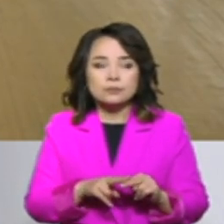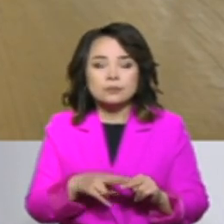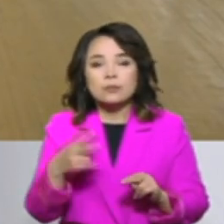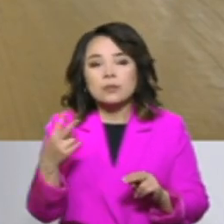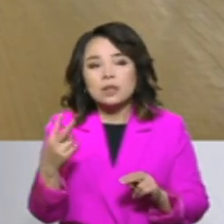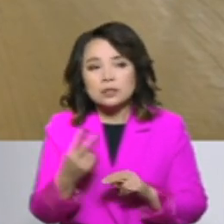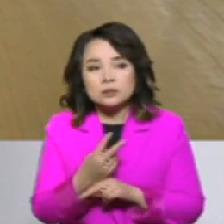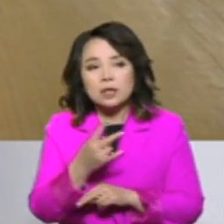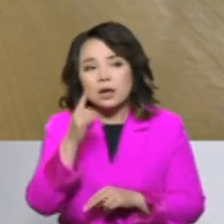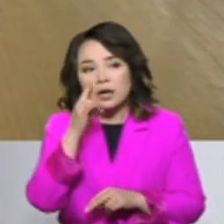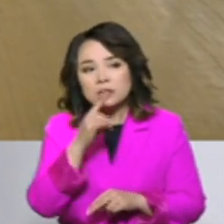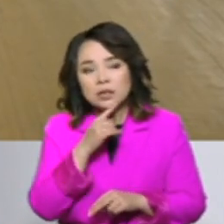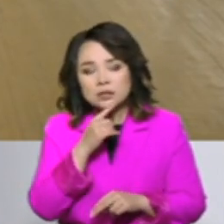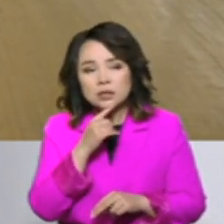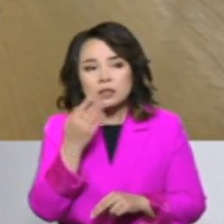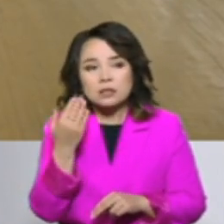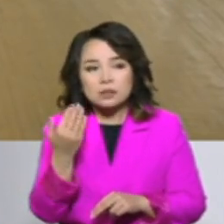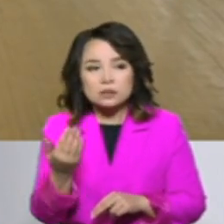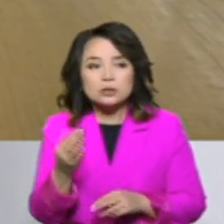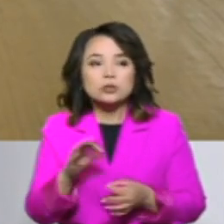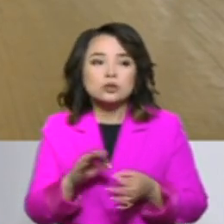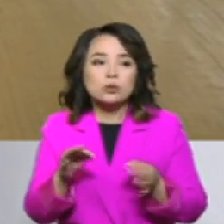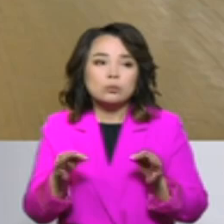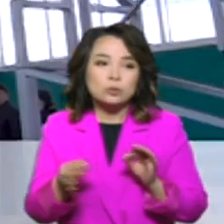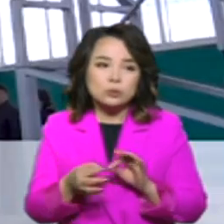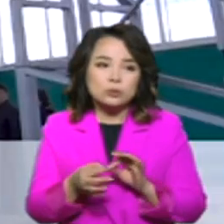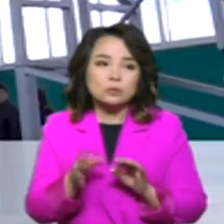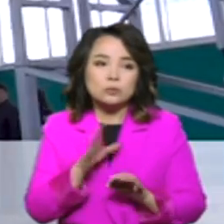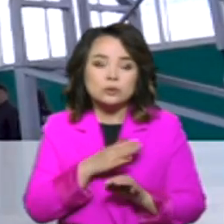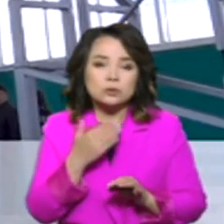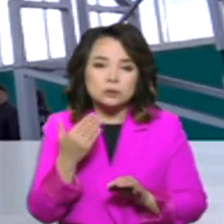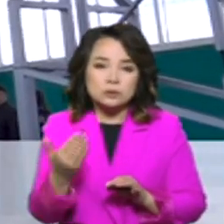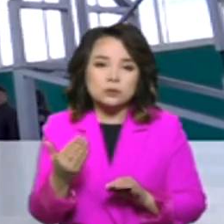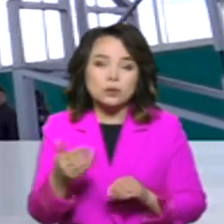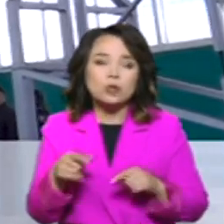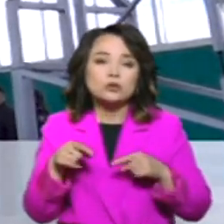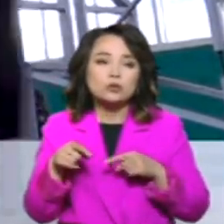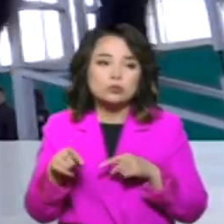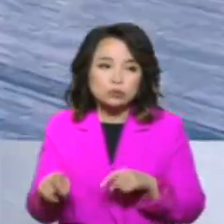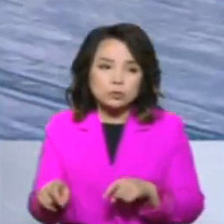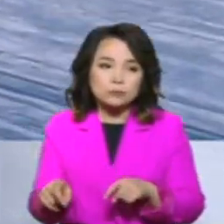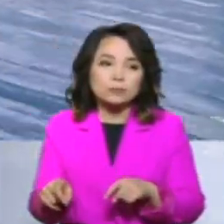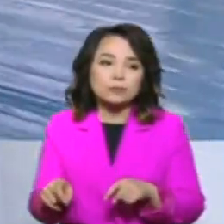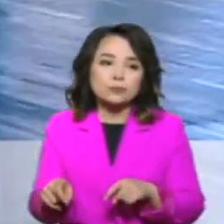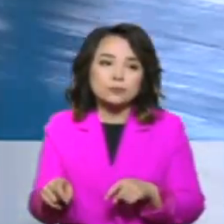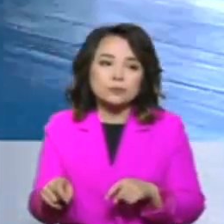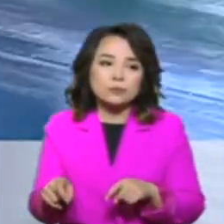екі рет Қазақстанда чемпион болды жүгіруден,